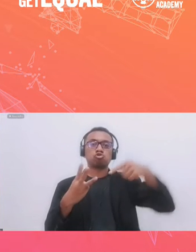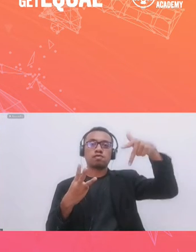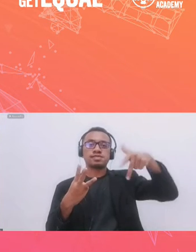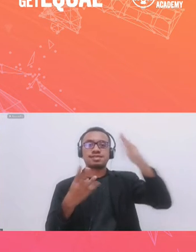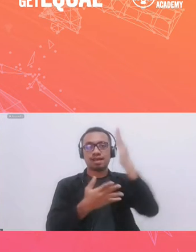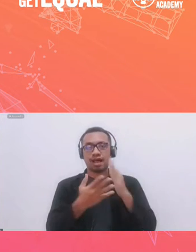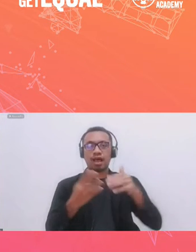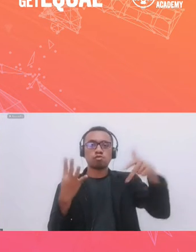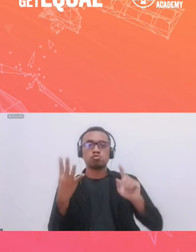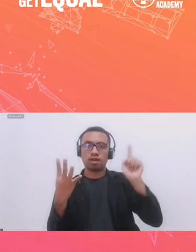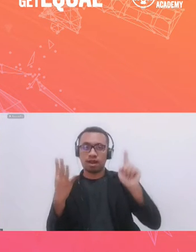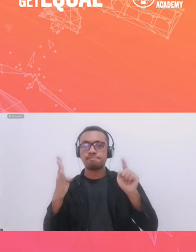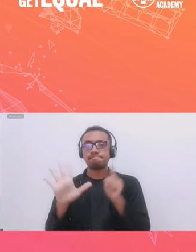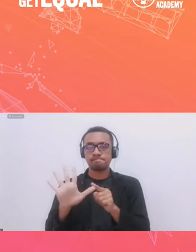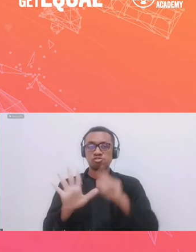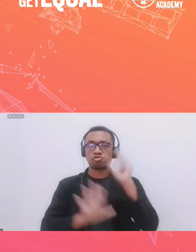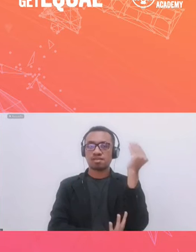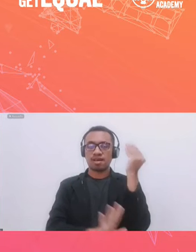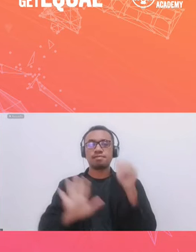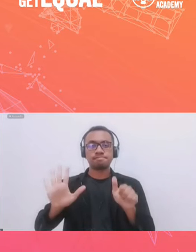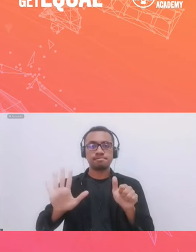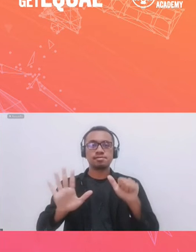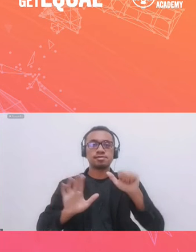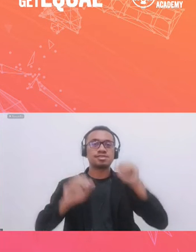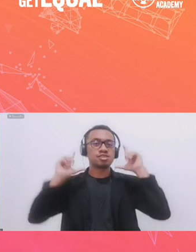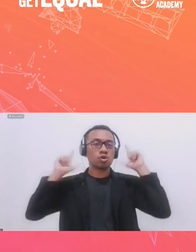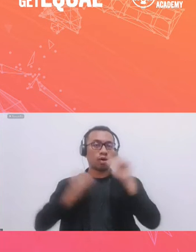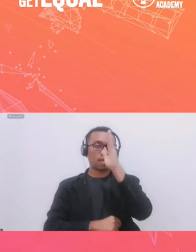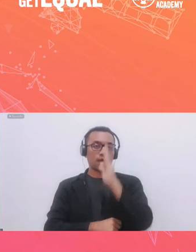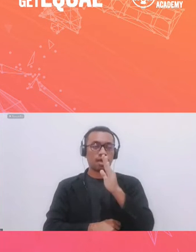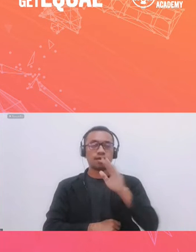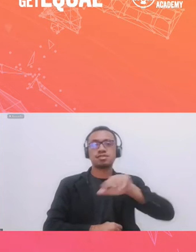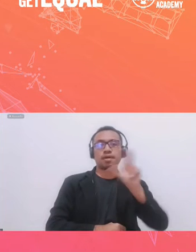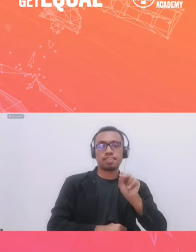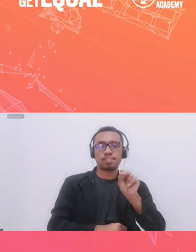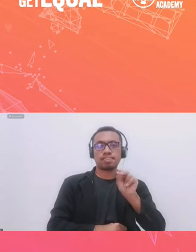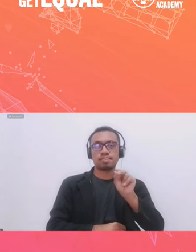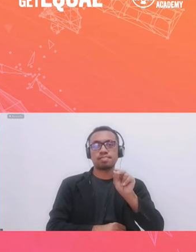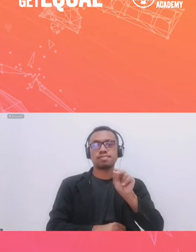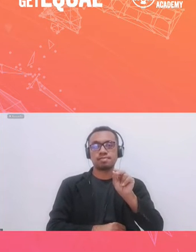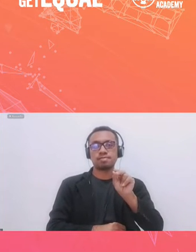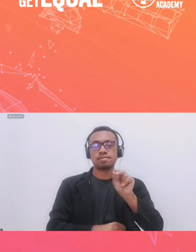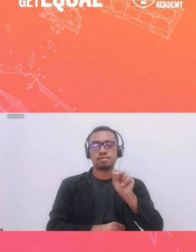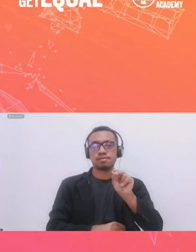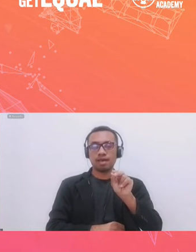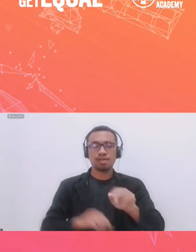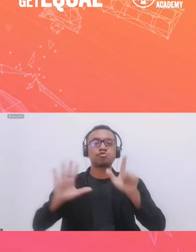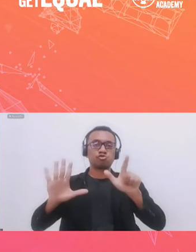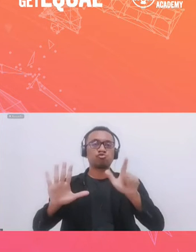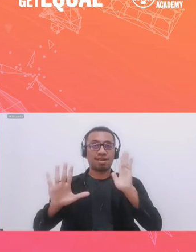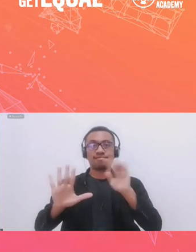Tengah, Sulawesi Utara, DKI Jakarta, Jawa Tengah, Jawa Barat, yaitu 7 ya kayaknya